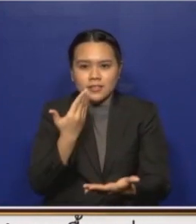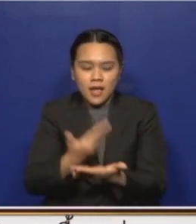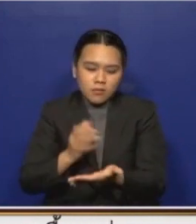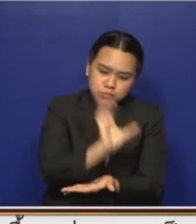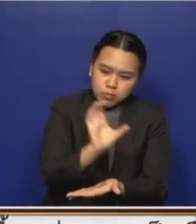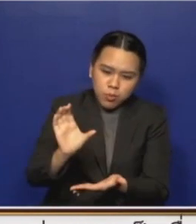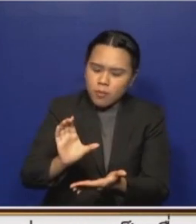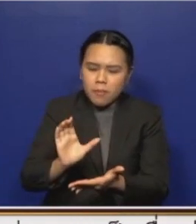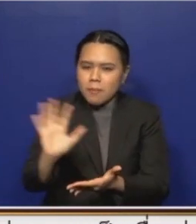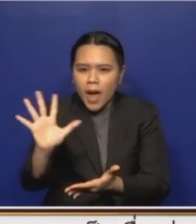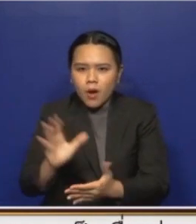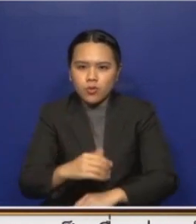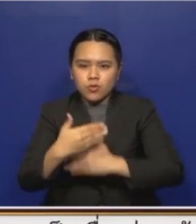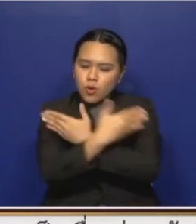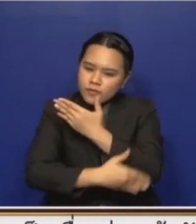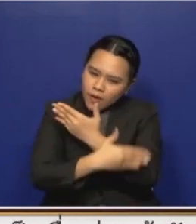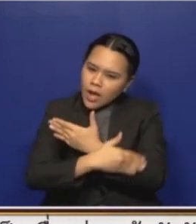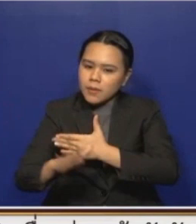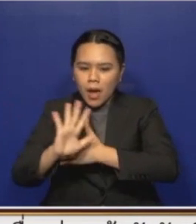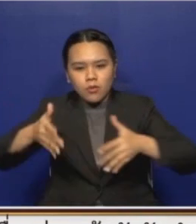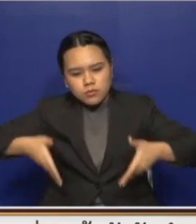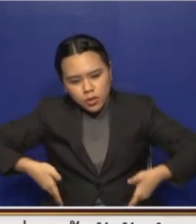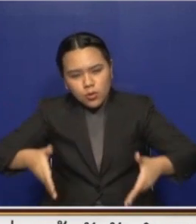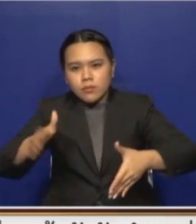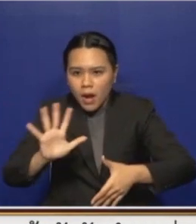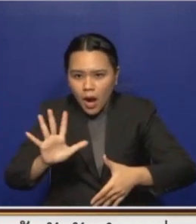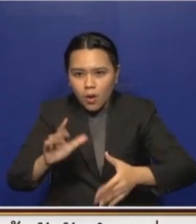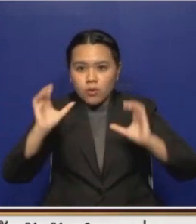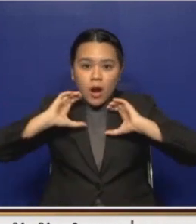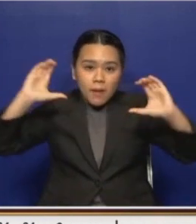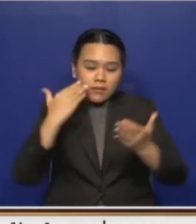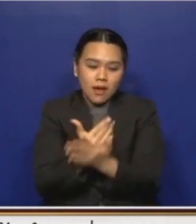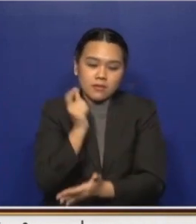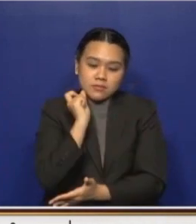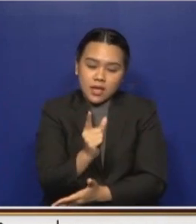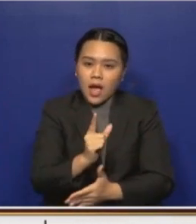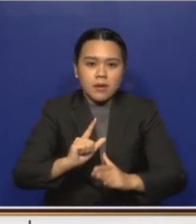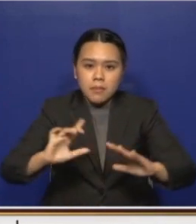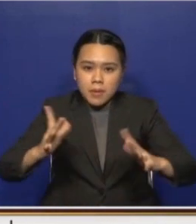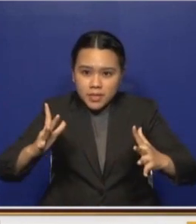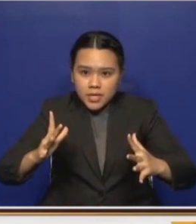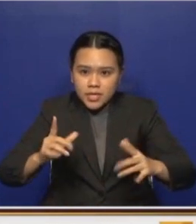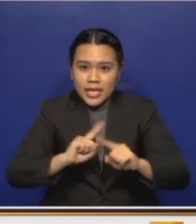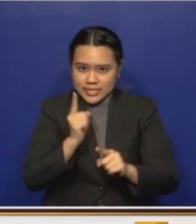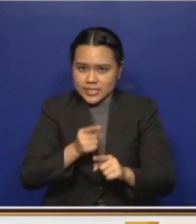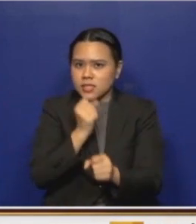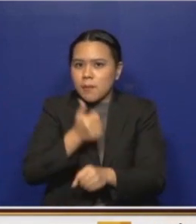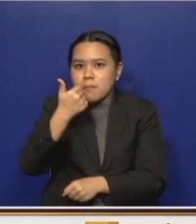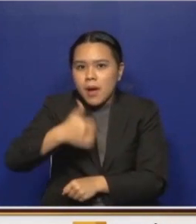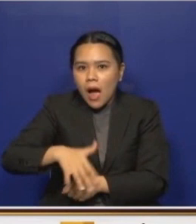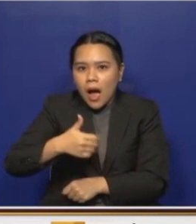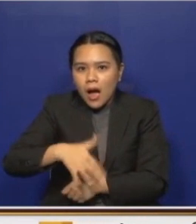านต้องใช้เวลาอีก2ปีครึ่งโดยเอางบประมาณแผ่นดินมาเคลียร์ท่านต้องแก้ปัญหาอย่างนี้ฮะ